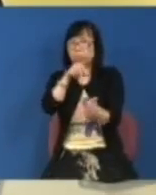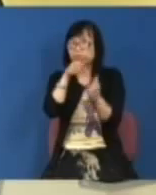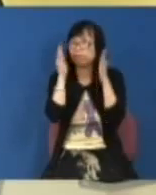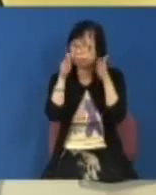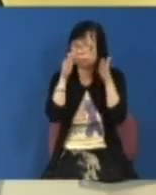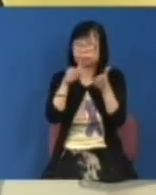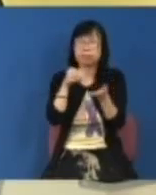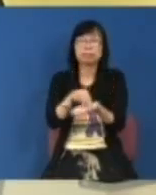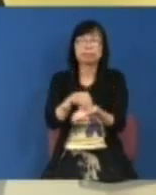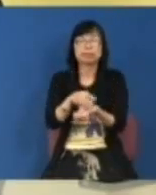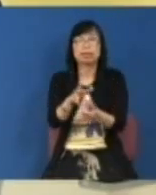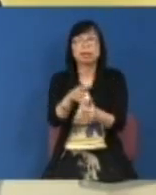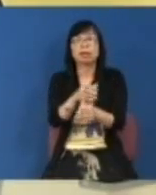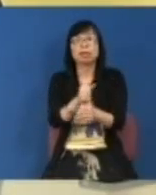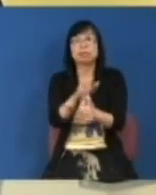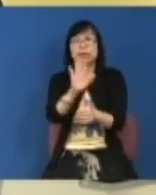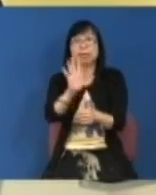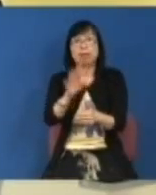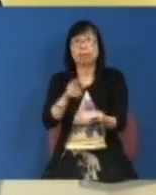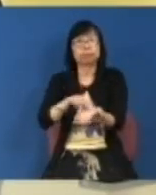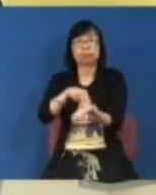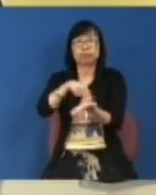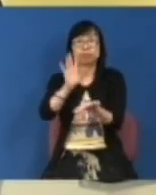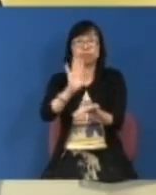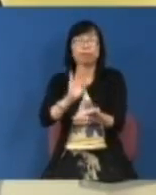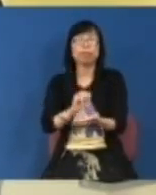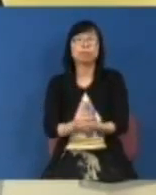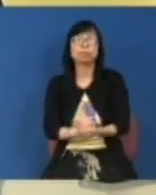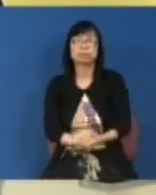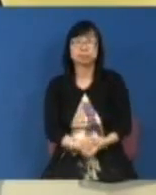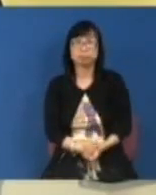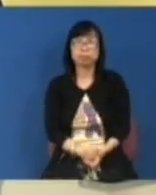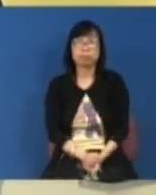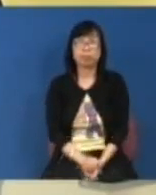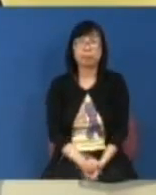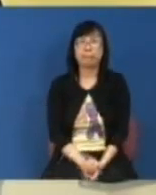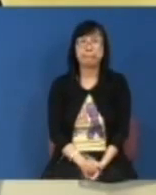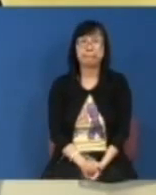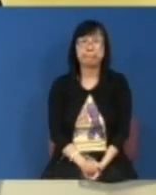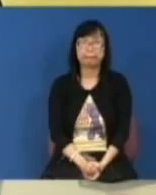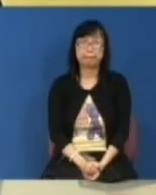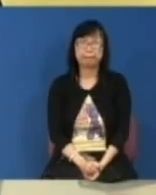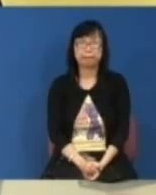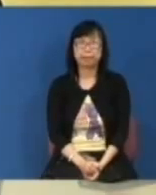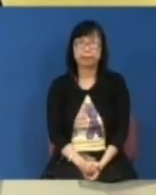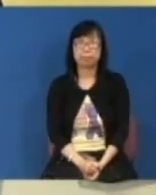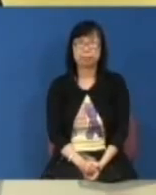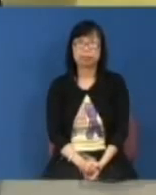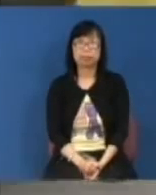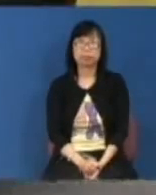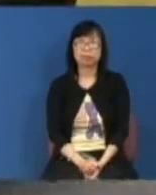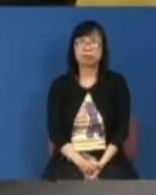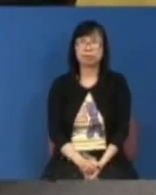生嘅時候，咁你真係唔使搞，唔使搞噶啦，係咪啊？